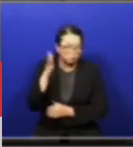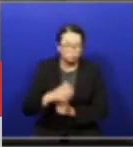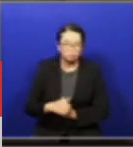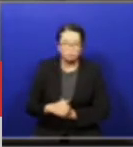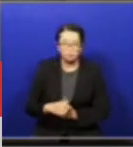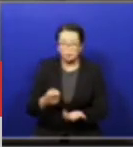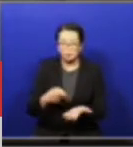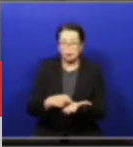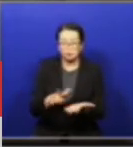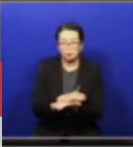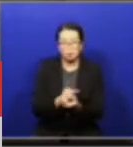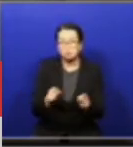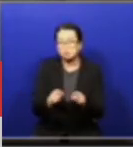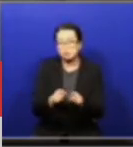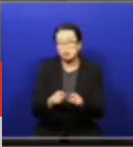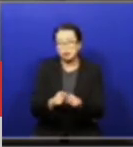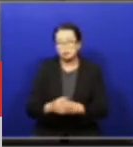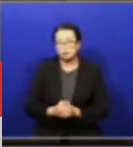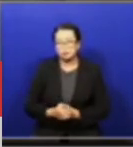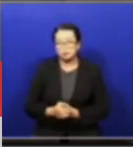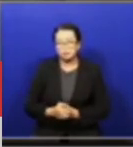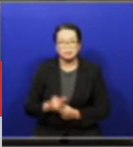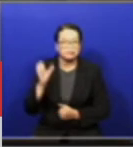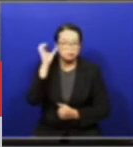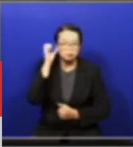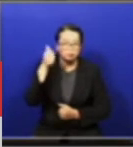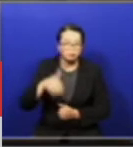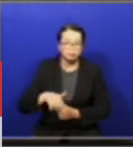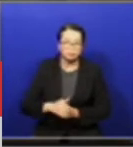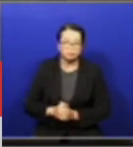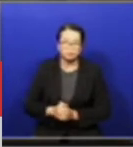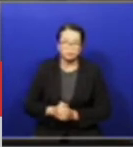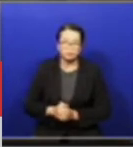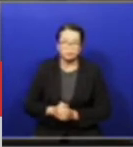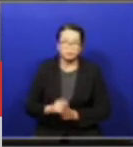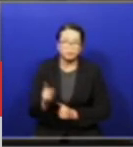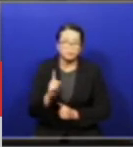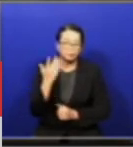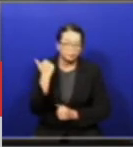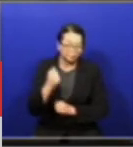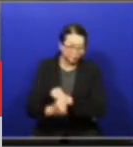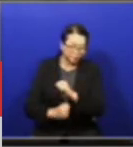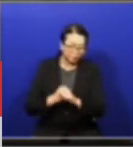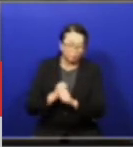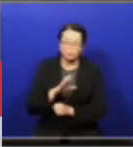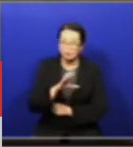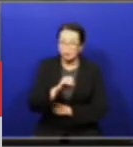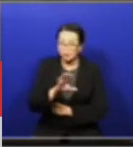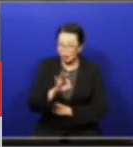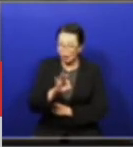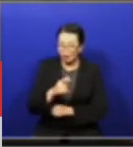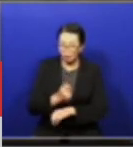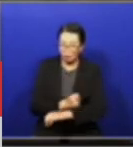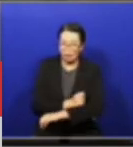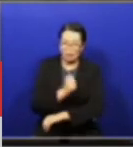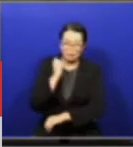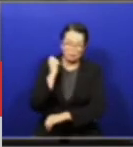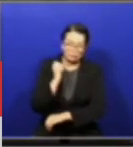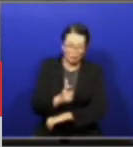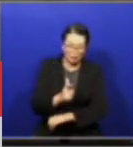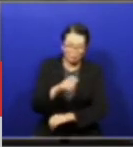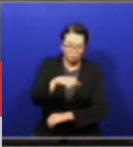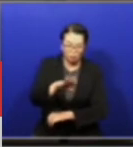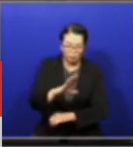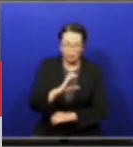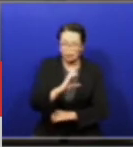ครับท่านฟังให้ดีและตามต่อนะครับปี59จ้างบริษัทแคทเทเลคอม